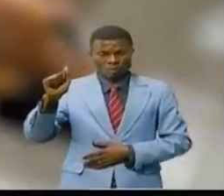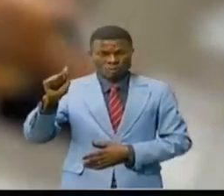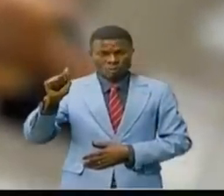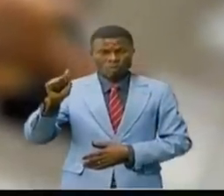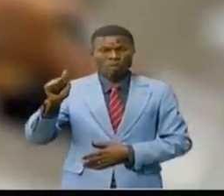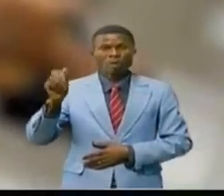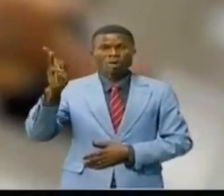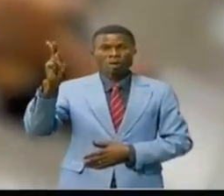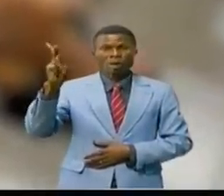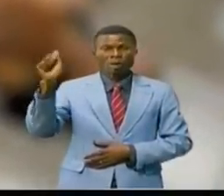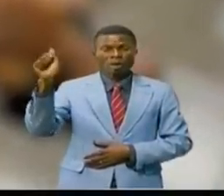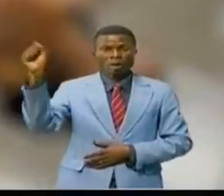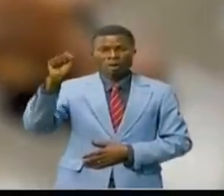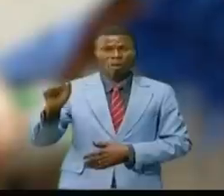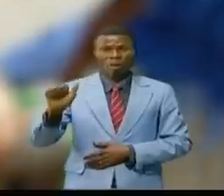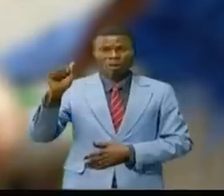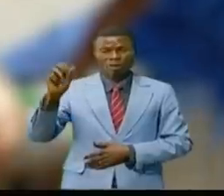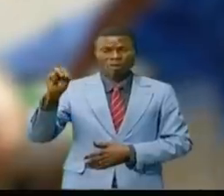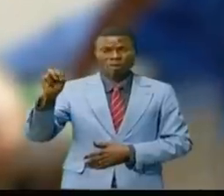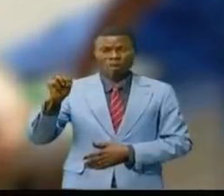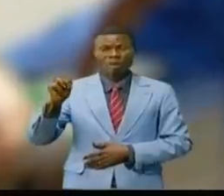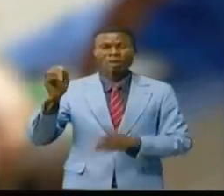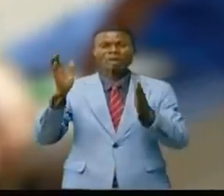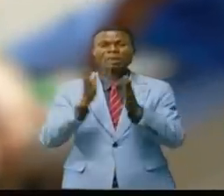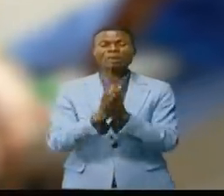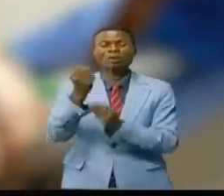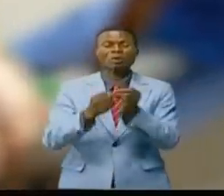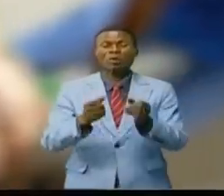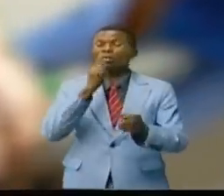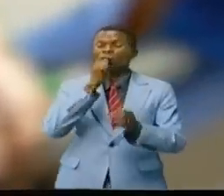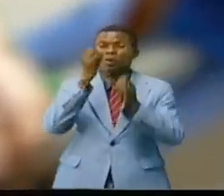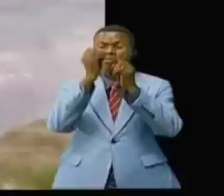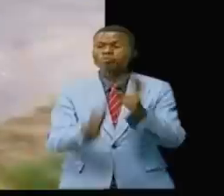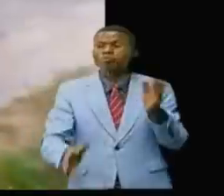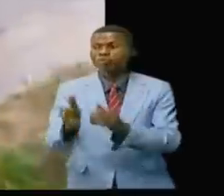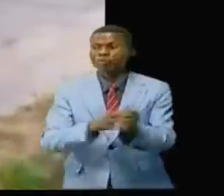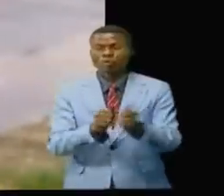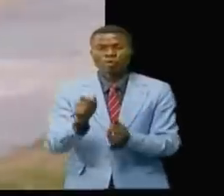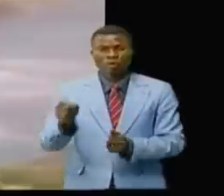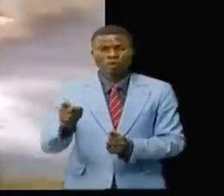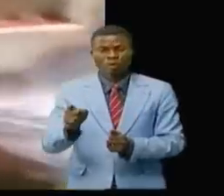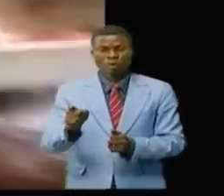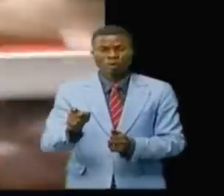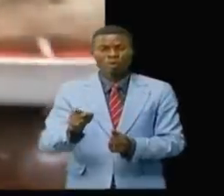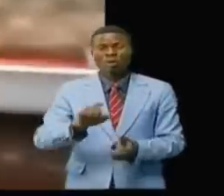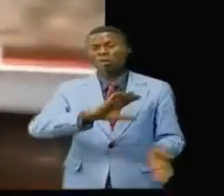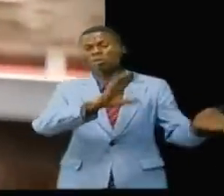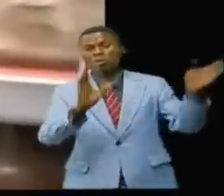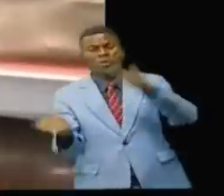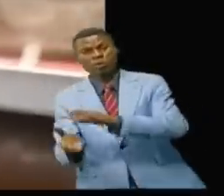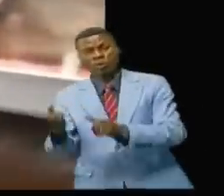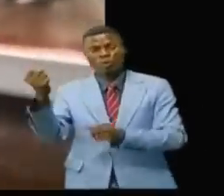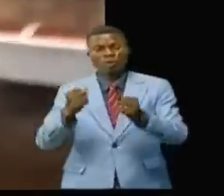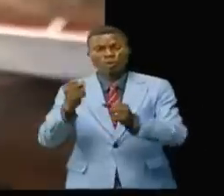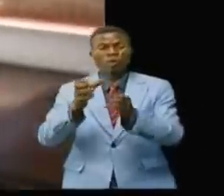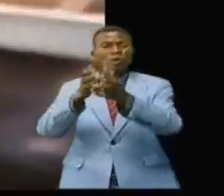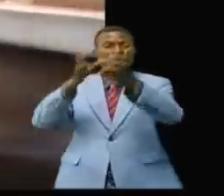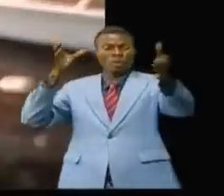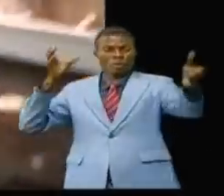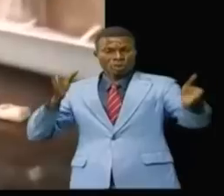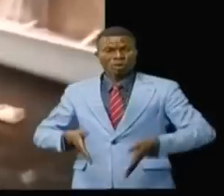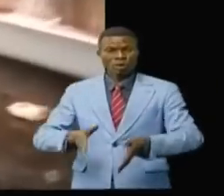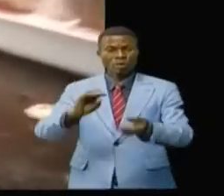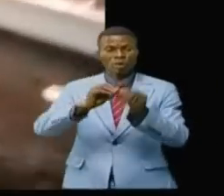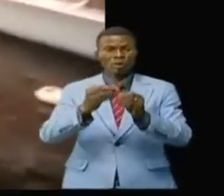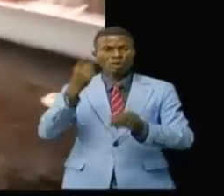morts. Une dizaine de corps calcinés. Les victimes venaient siphonner de l'essence après le renversement du camion-citerne sur la